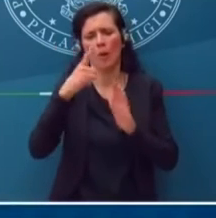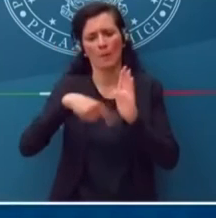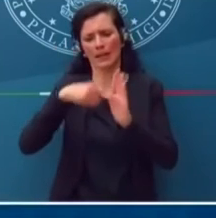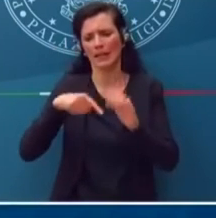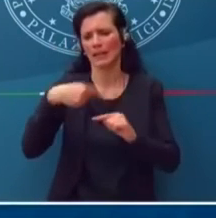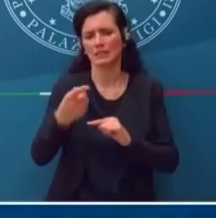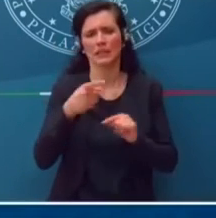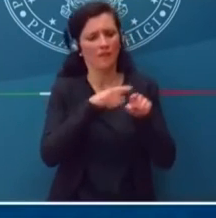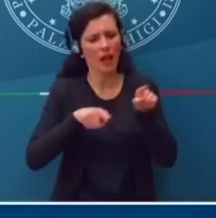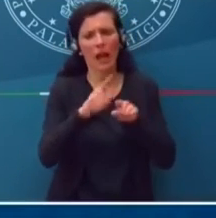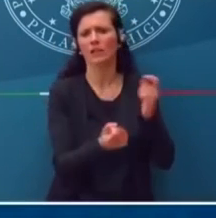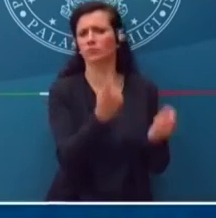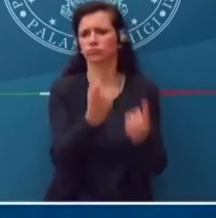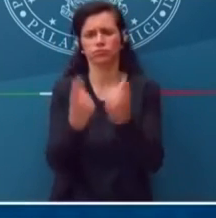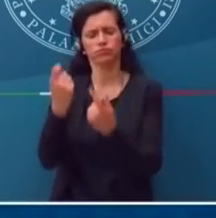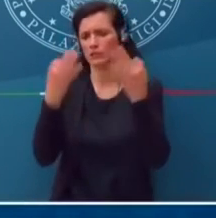mesi.